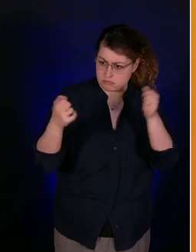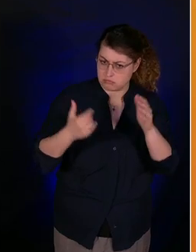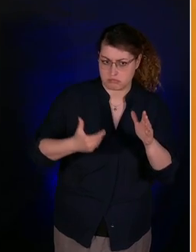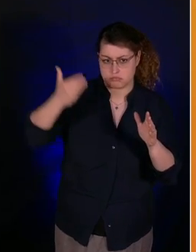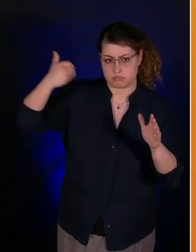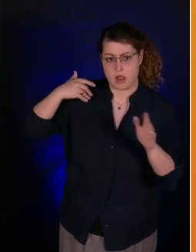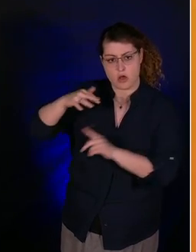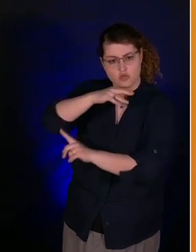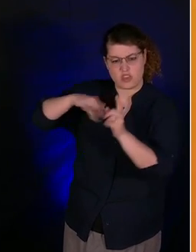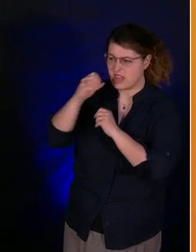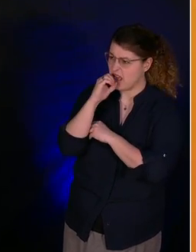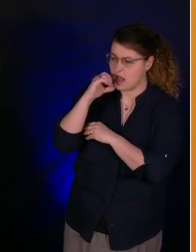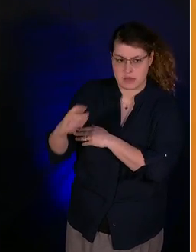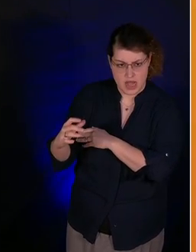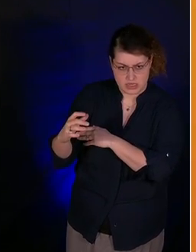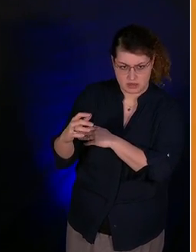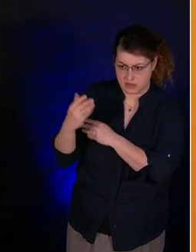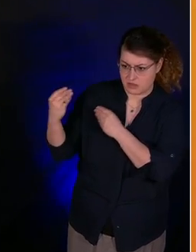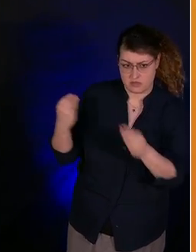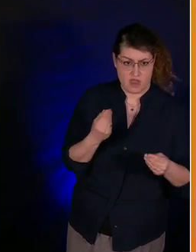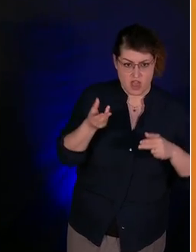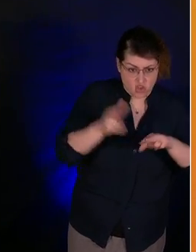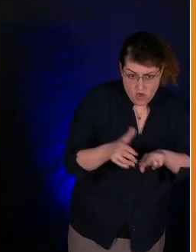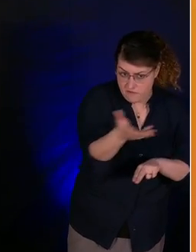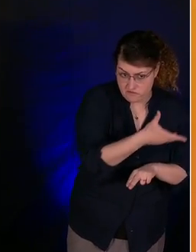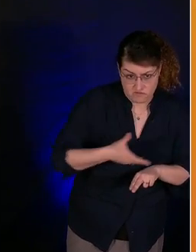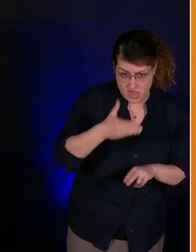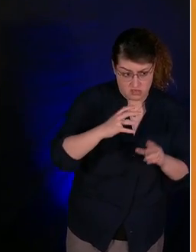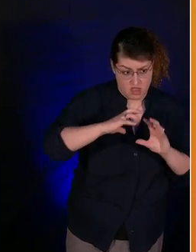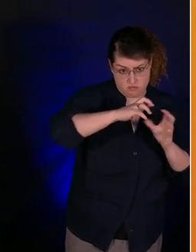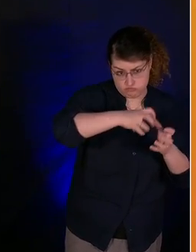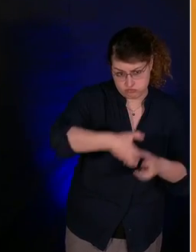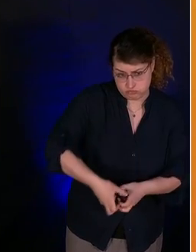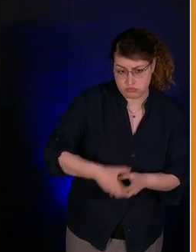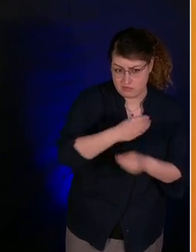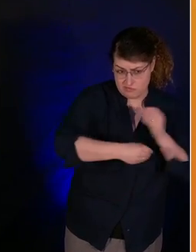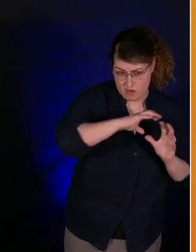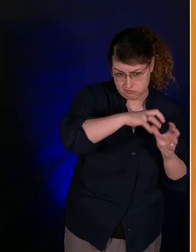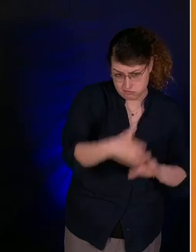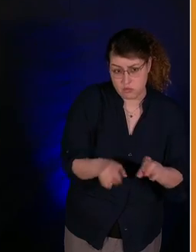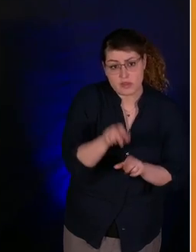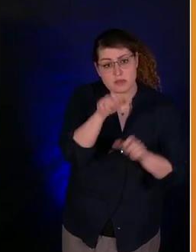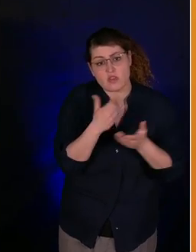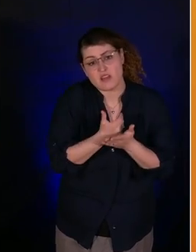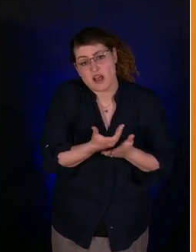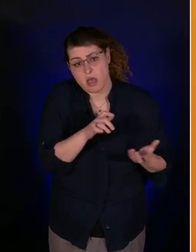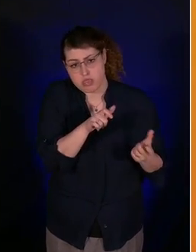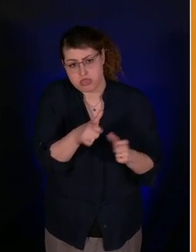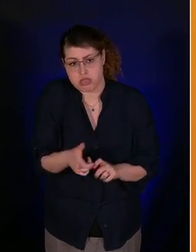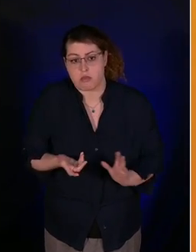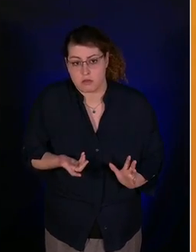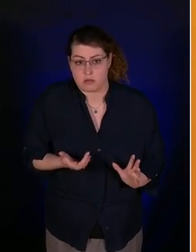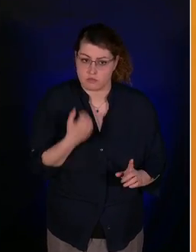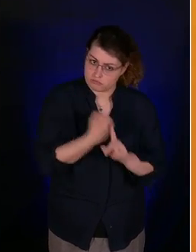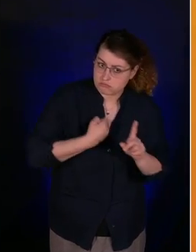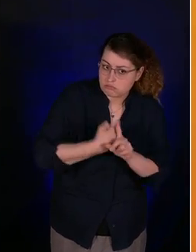une société capitaliste qui va nous faire crever, travailleurs comme planète. Une organisation où on débat et où on ne